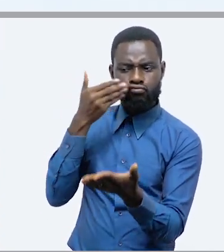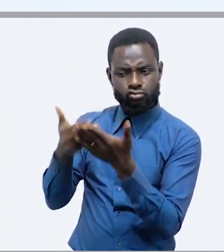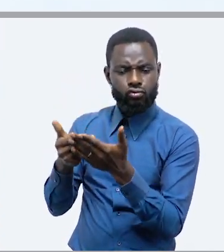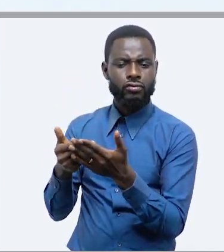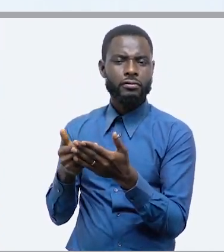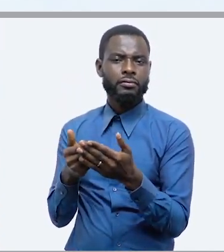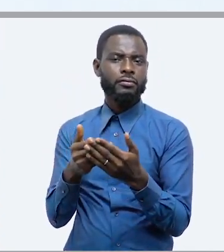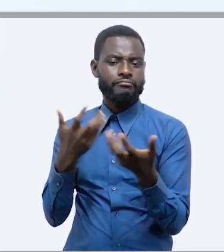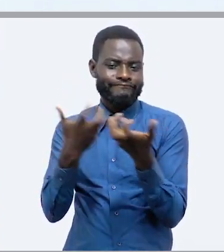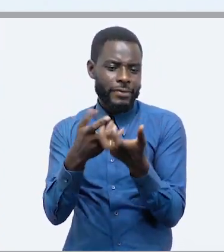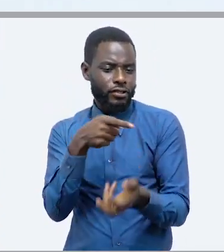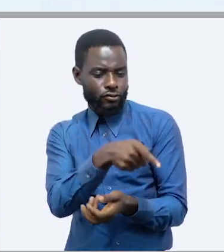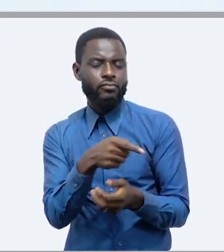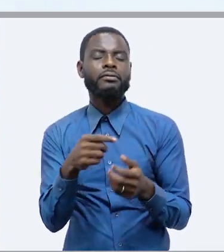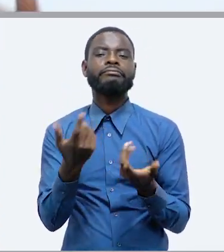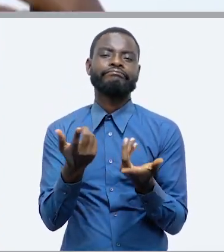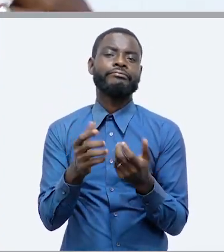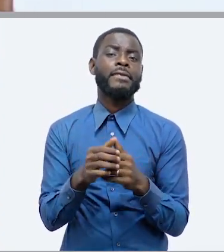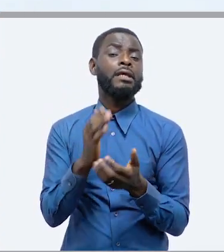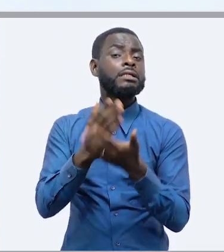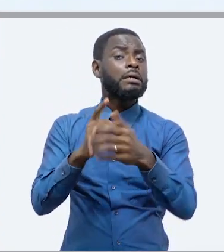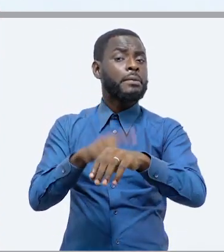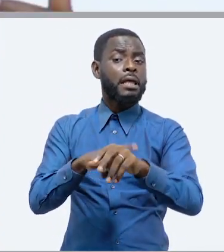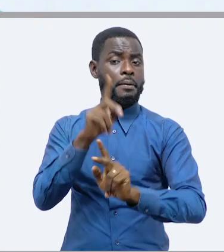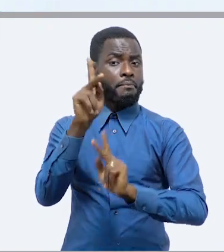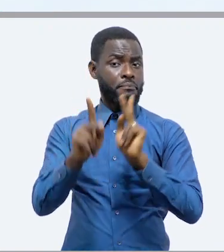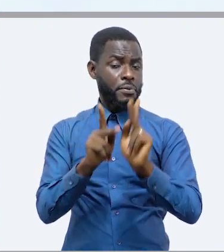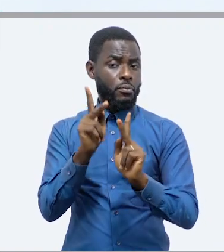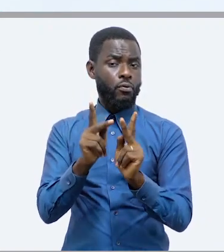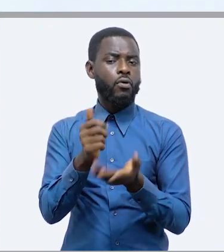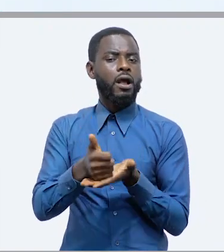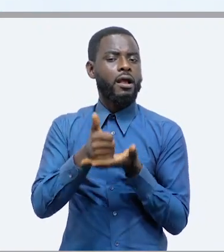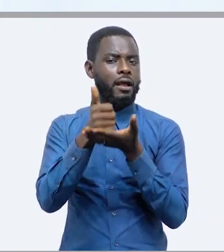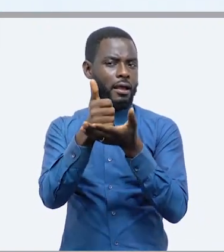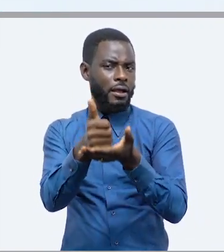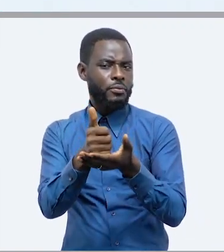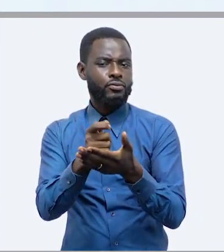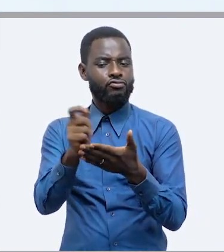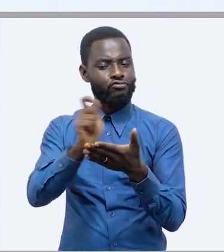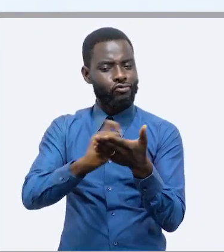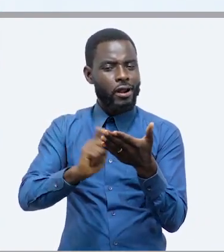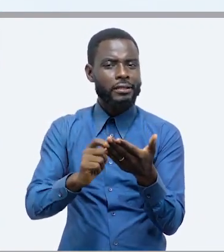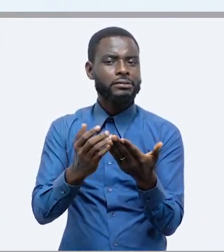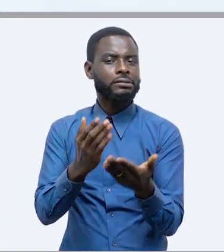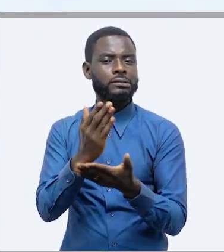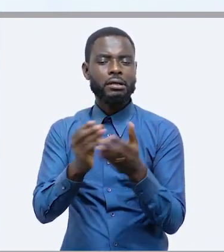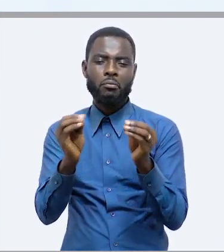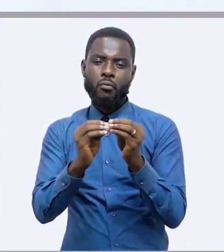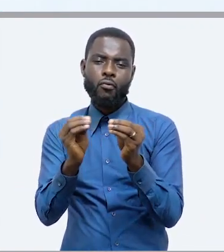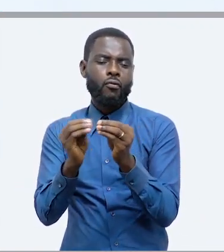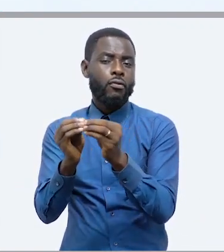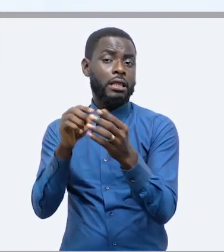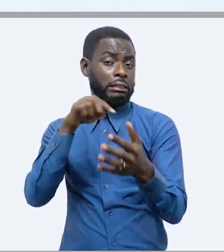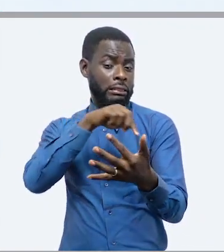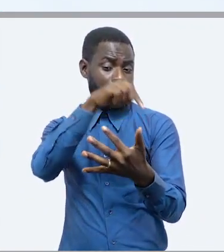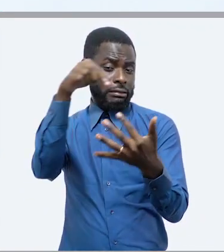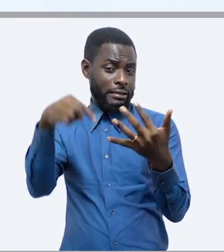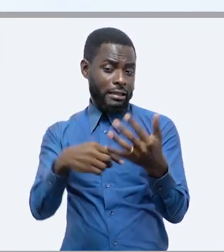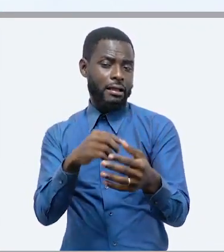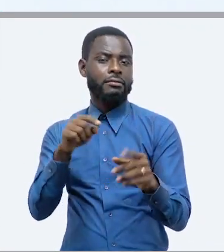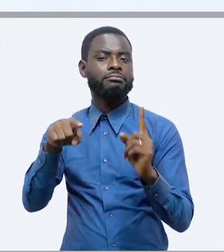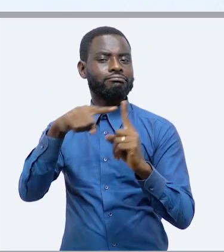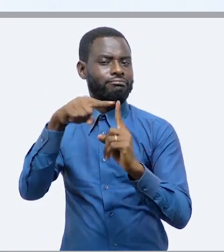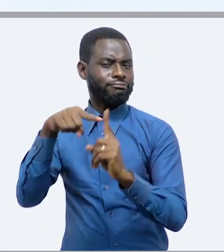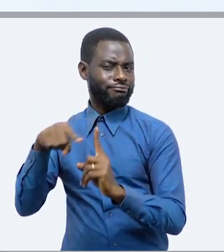jegbe enyo. Ke jida ne o na ye me ade. Ehi. Sani bo hun o nyo o ha me